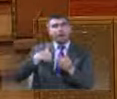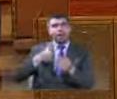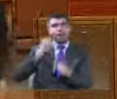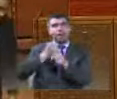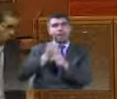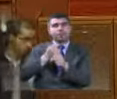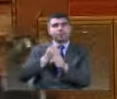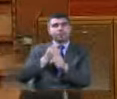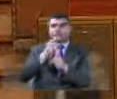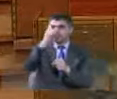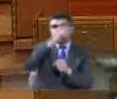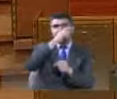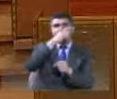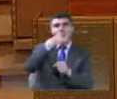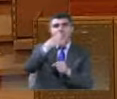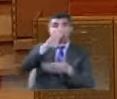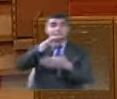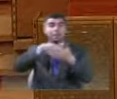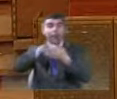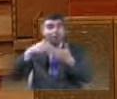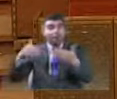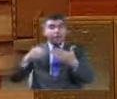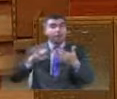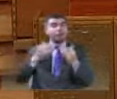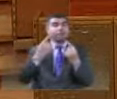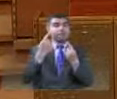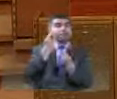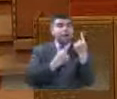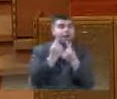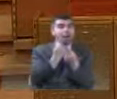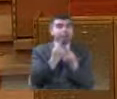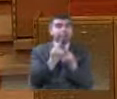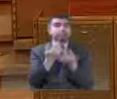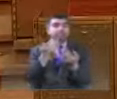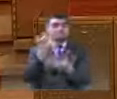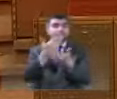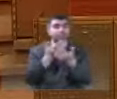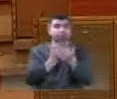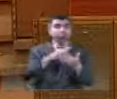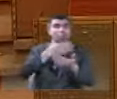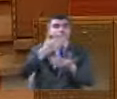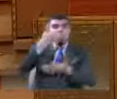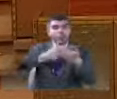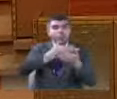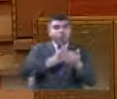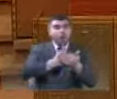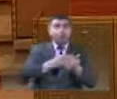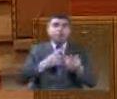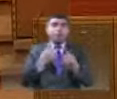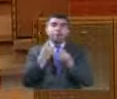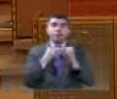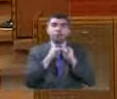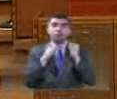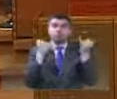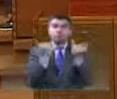كيدار المخطط فكاين واحد التصور منطق استراتيجي كتعرفوا بانه، وهذا المنطق الاستراتيجي عنده مؤسسات اللي كتشرف عليه،